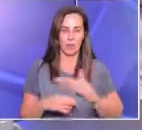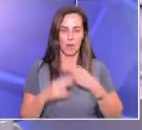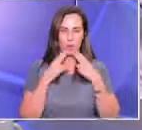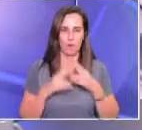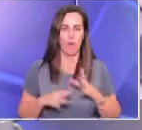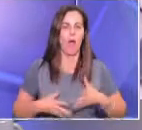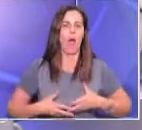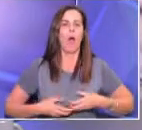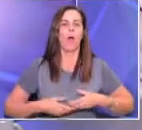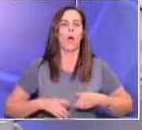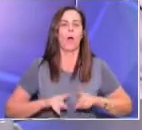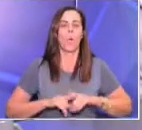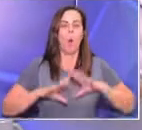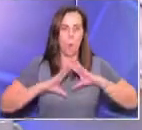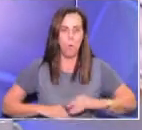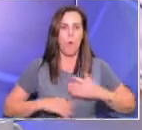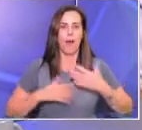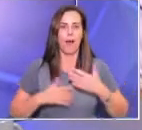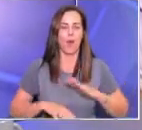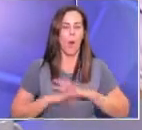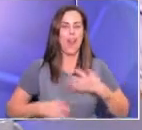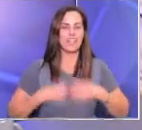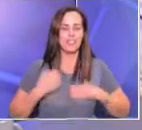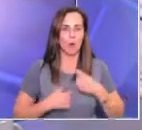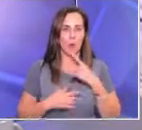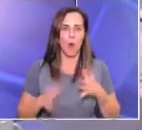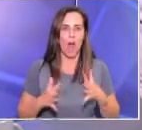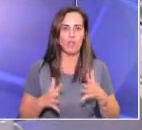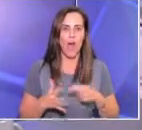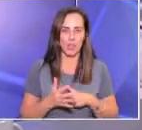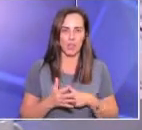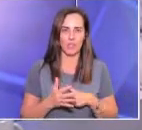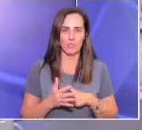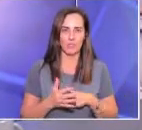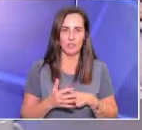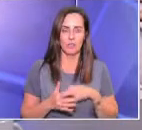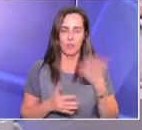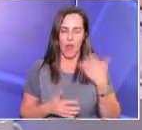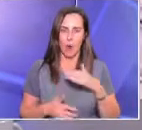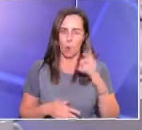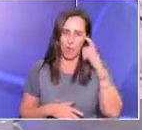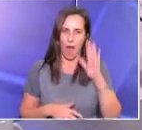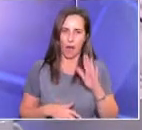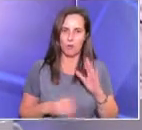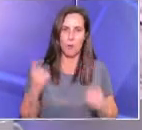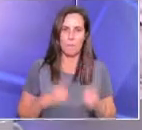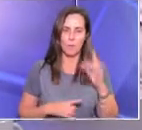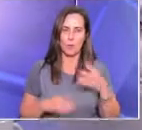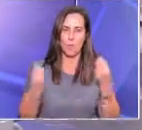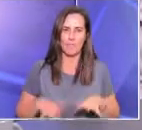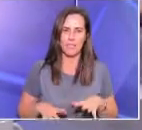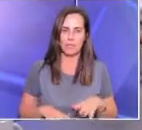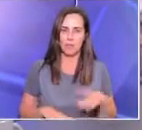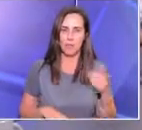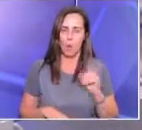זה, יצא לו כל התסכול ובעצם החשש הגדול הזה ששכב אצלו בתוך הבטן, שהוא פתאום הולך לאבד את זה.